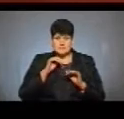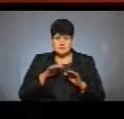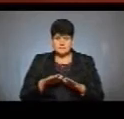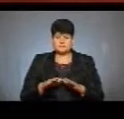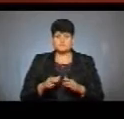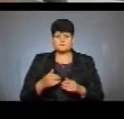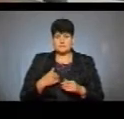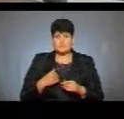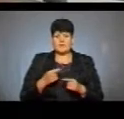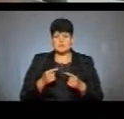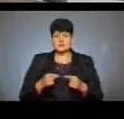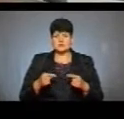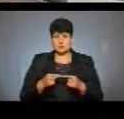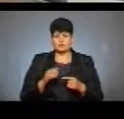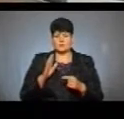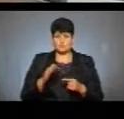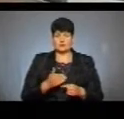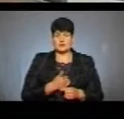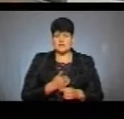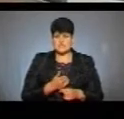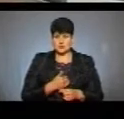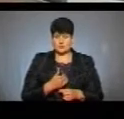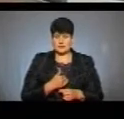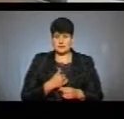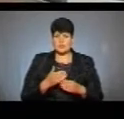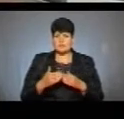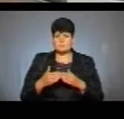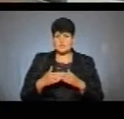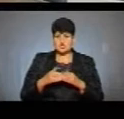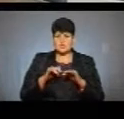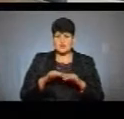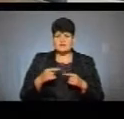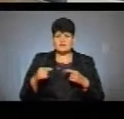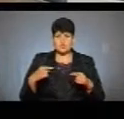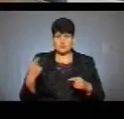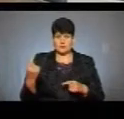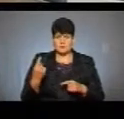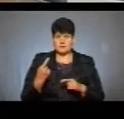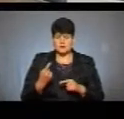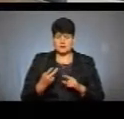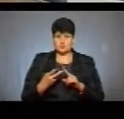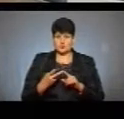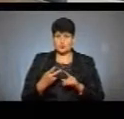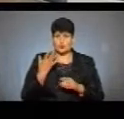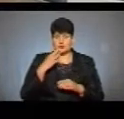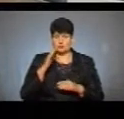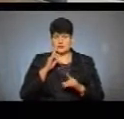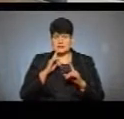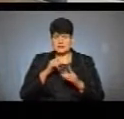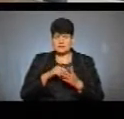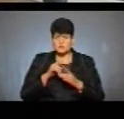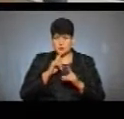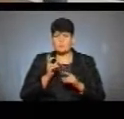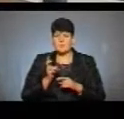чітко. Ми будемо ініціювати аналогічні акції в інших областях, це раз. Далі, коли буде сесія міської ради, ми